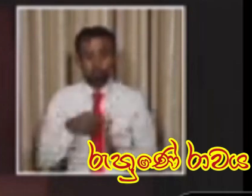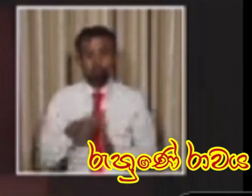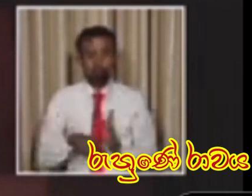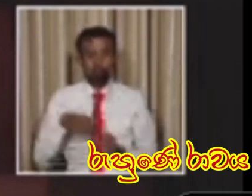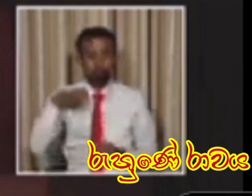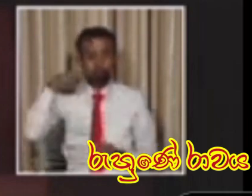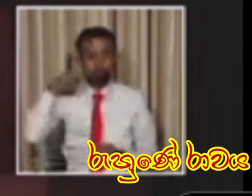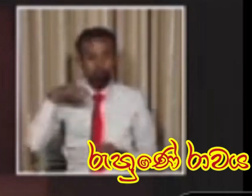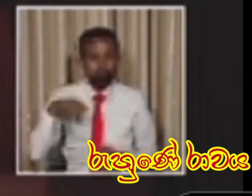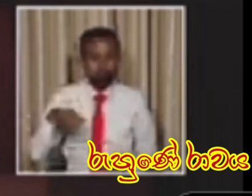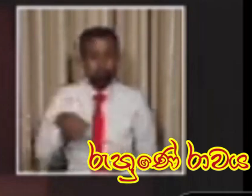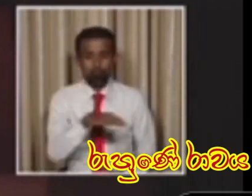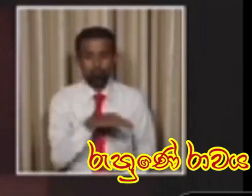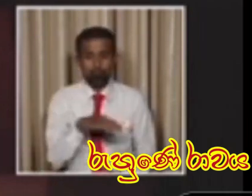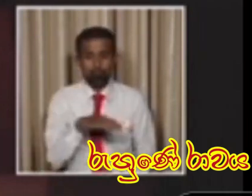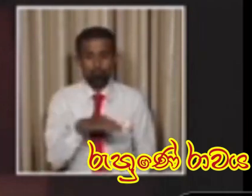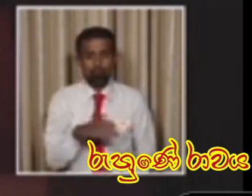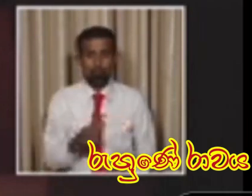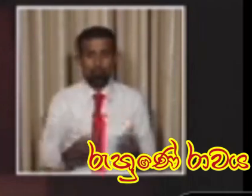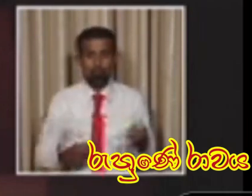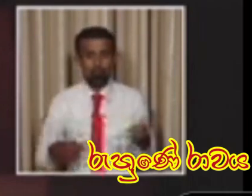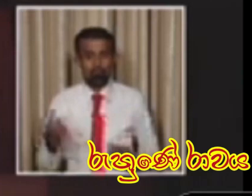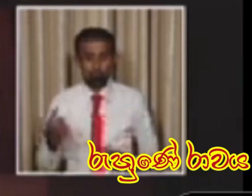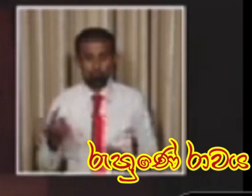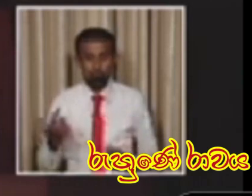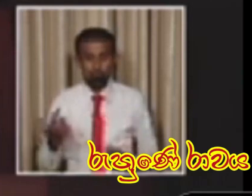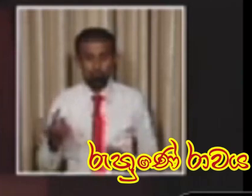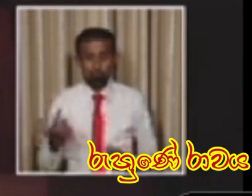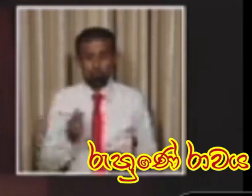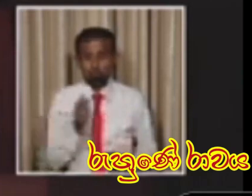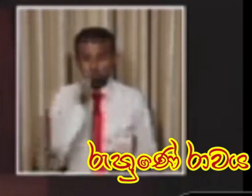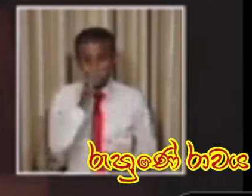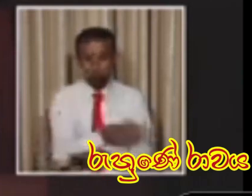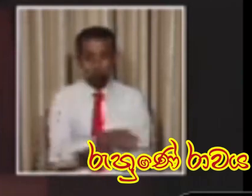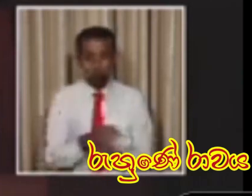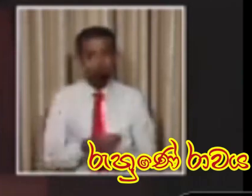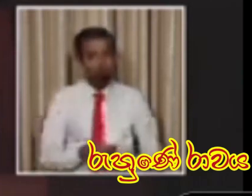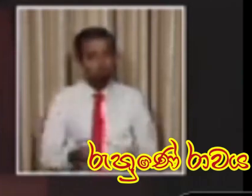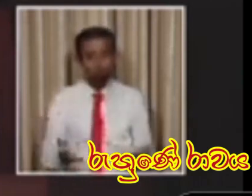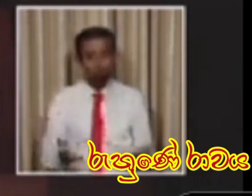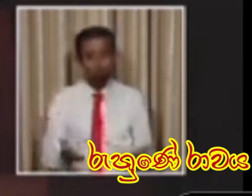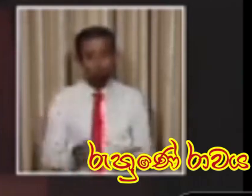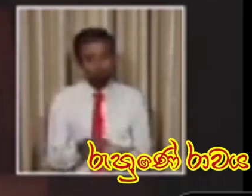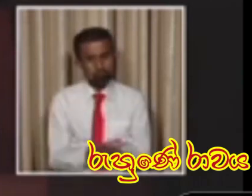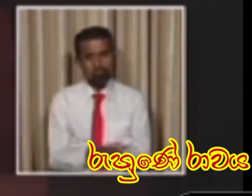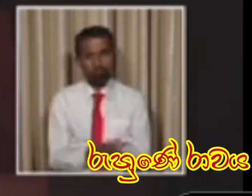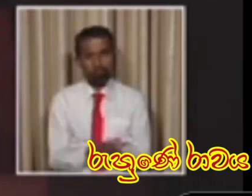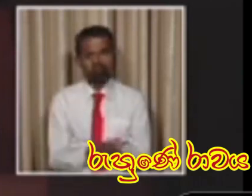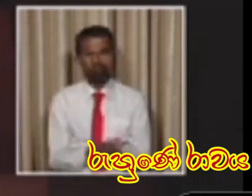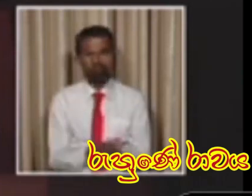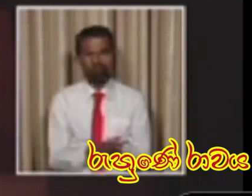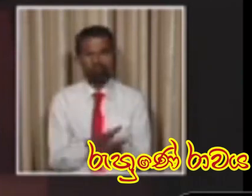විදුලි බල ශේෂ්ත්‍රය මේ කුණු කොල්ලට විකුණා දමන මේ කුමන්ත්‍රණය අපි පරාජය කරනවා අනිවාර්යෙන්ම. ඒ නිසා